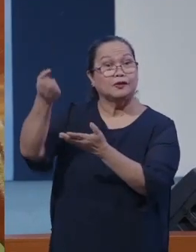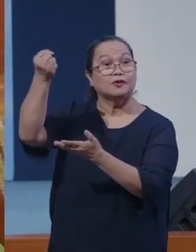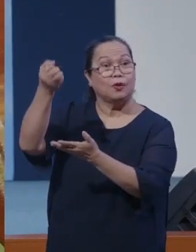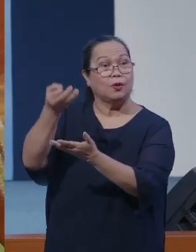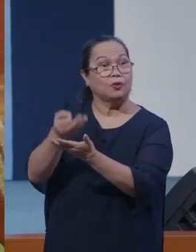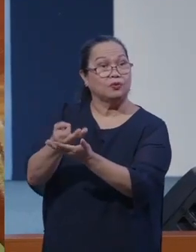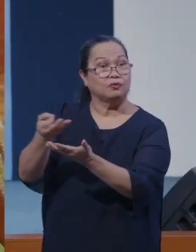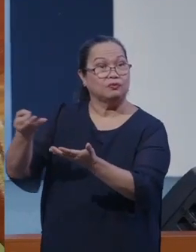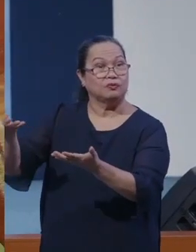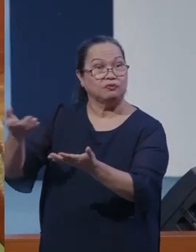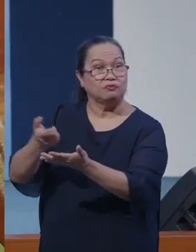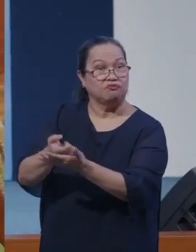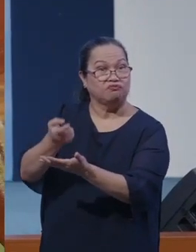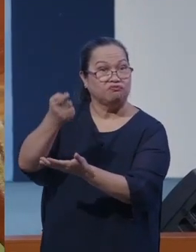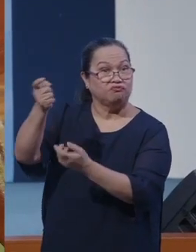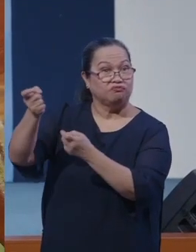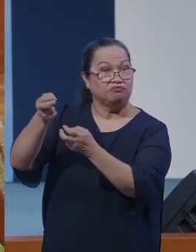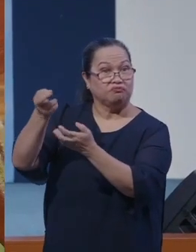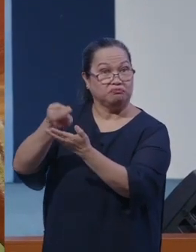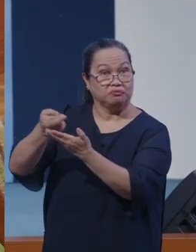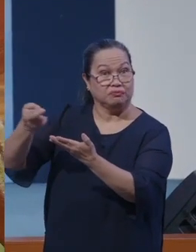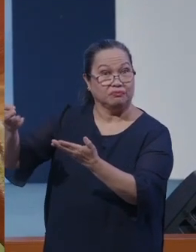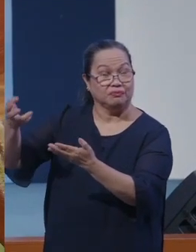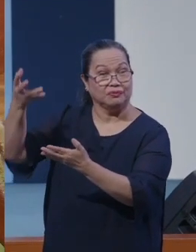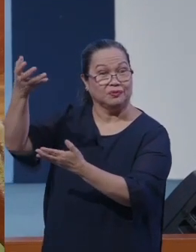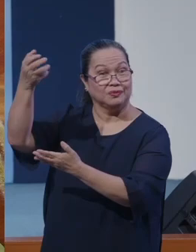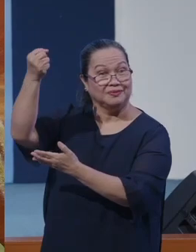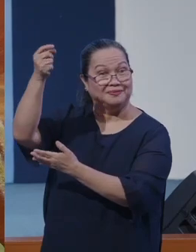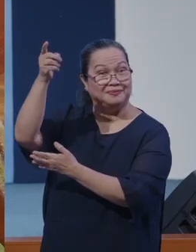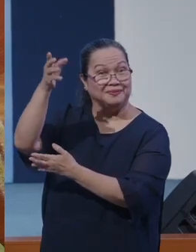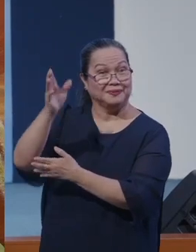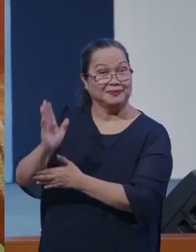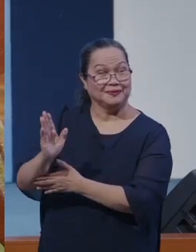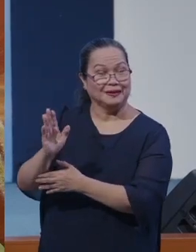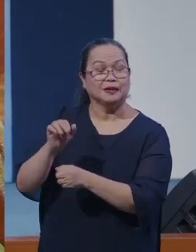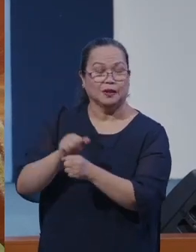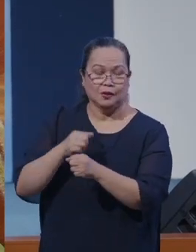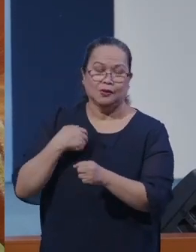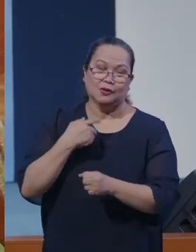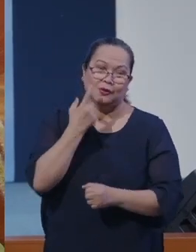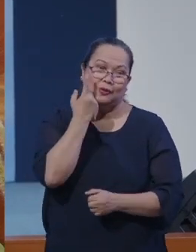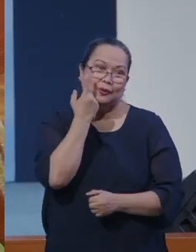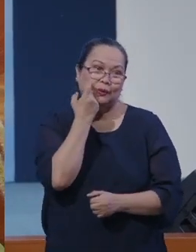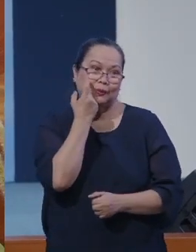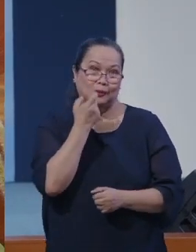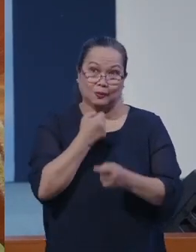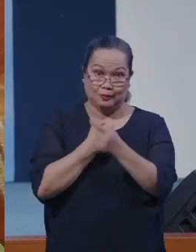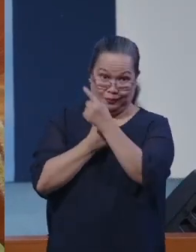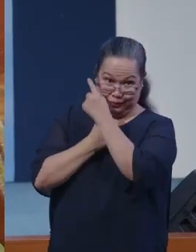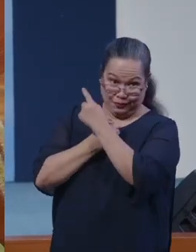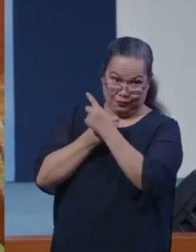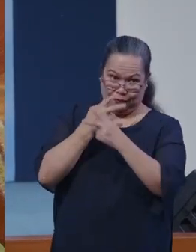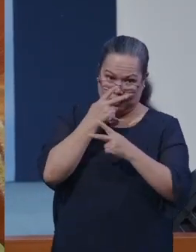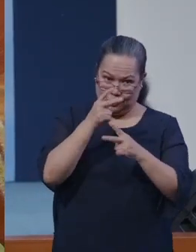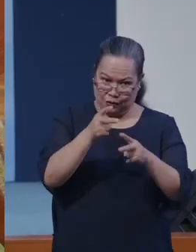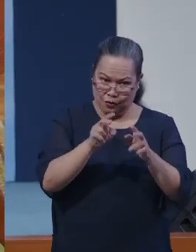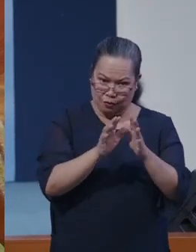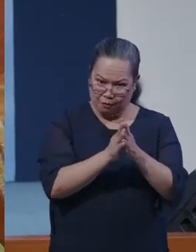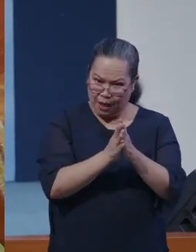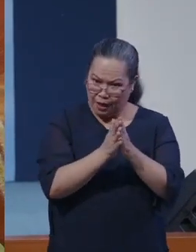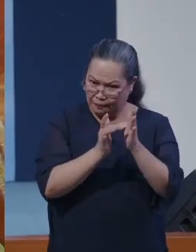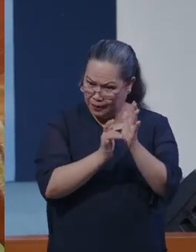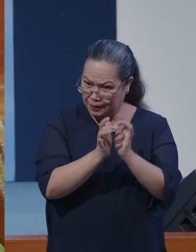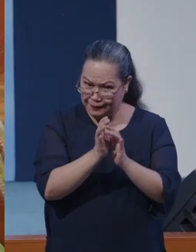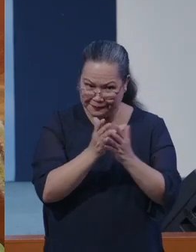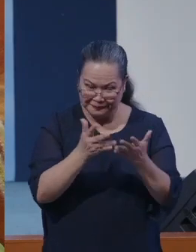Lord's Resources. At katulad ng ating binasa, panatiliin po ninyong nakabukas ang inyong